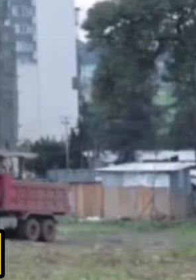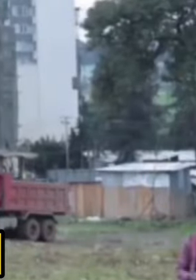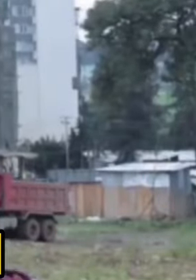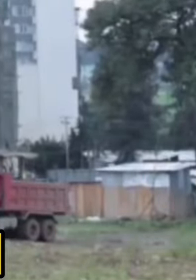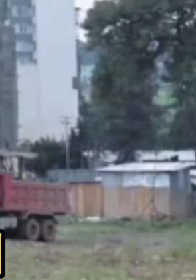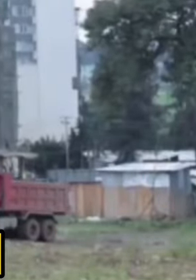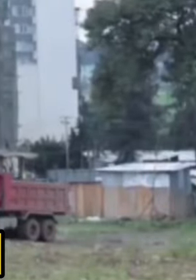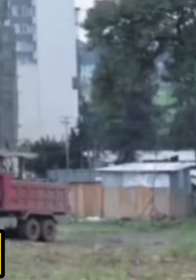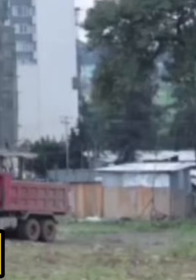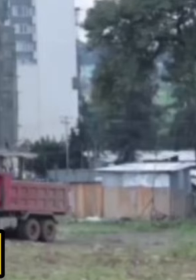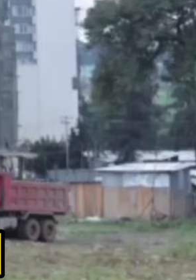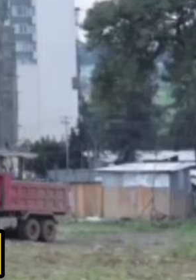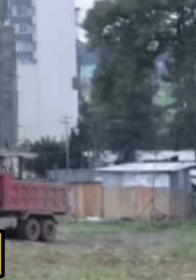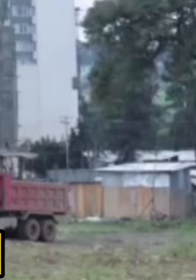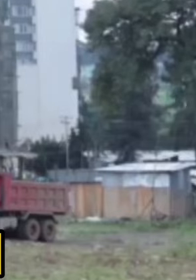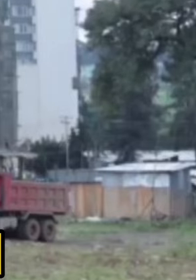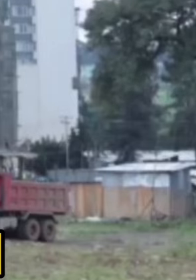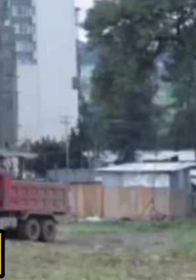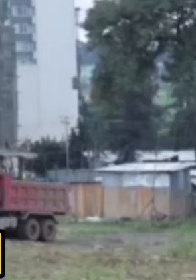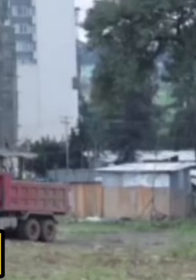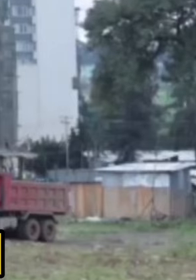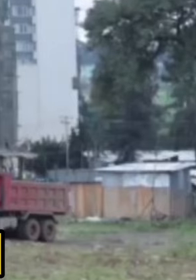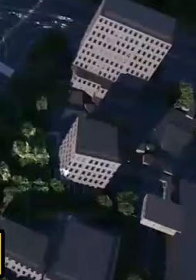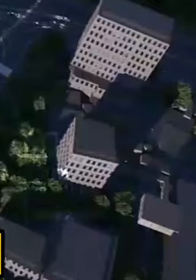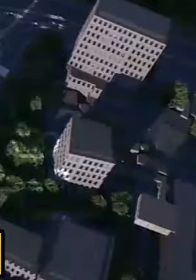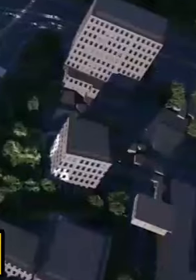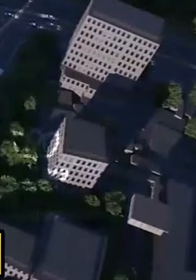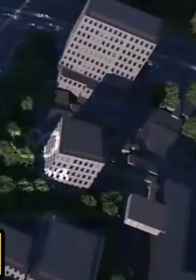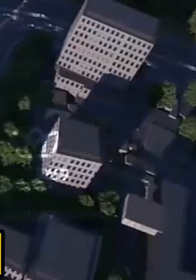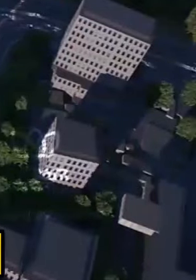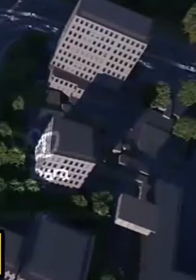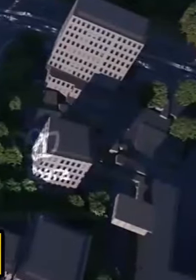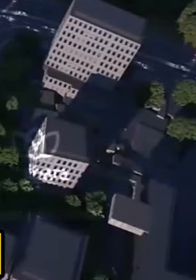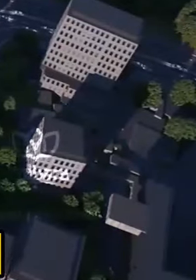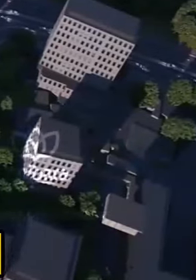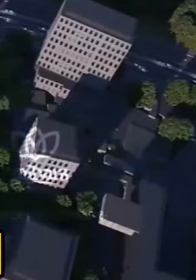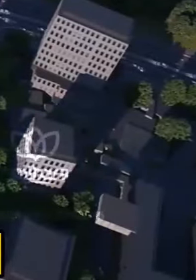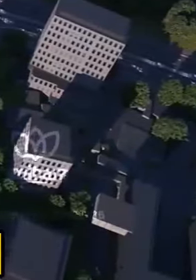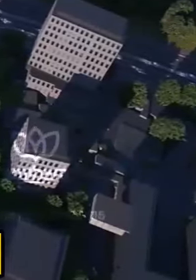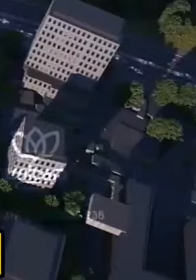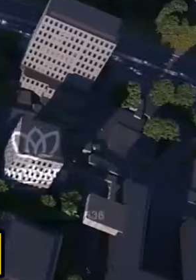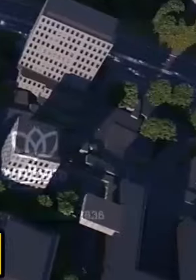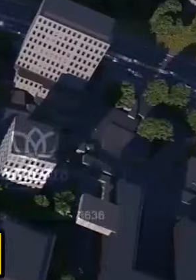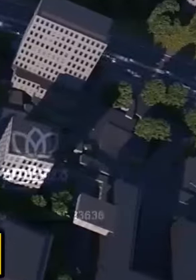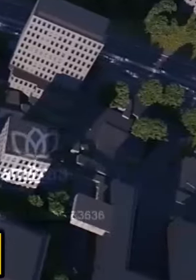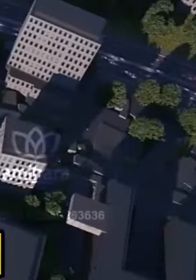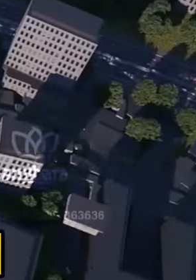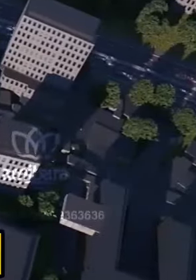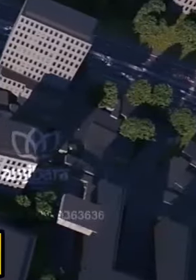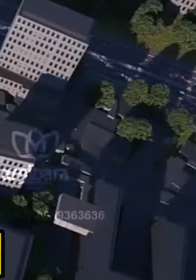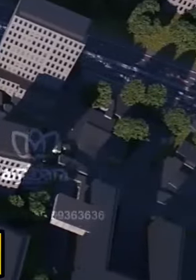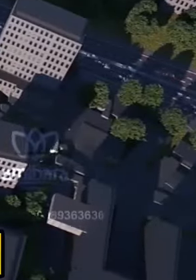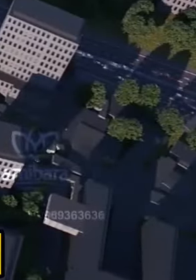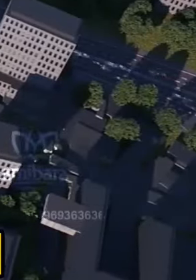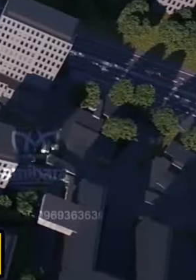ከተገነባው ህንጻችን በተጨማሪም አዲስ ለሽያጭ ባወጣናቸው ብሎኮች አነስተኛ የካሬ ሜትር አማራጮችን